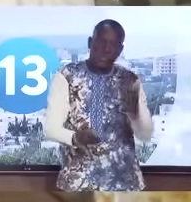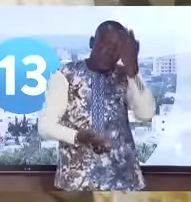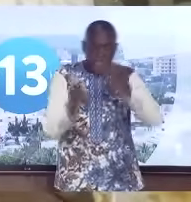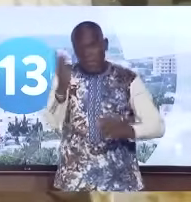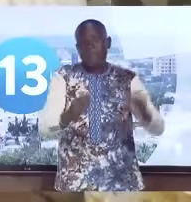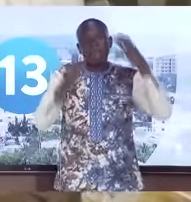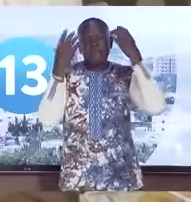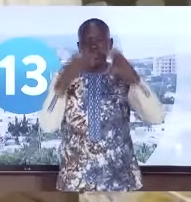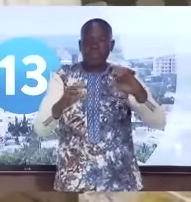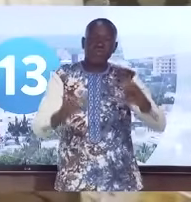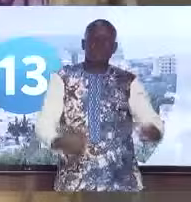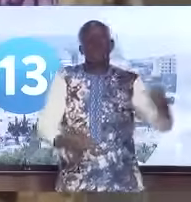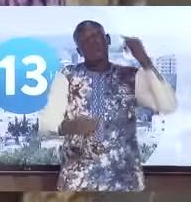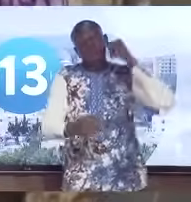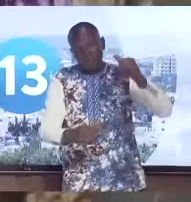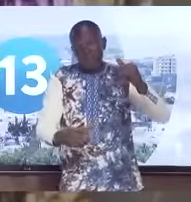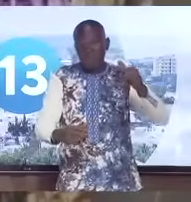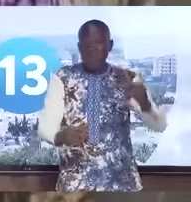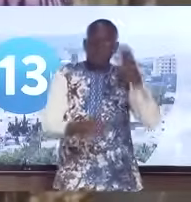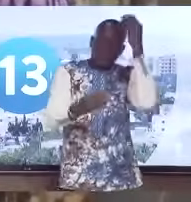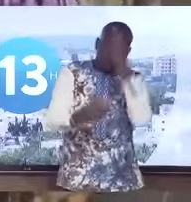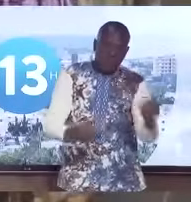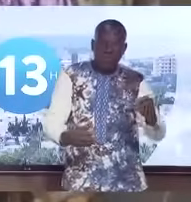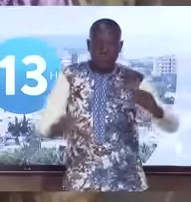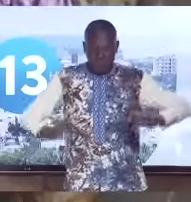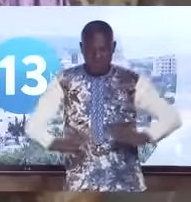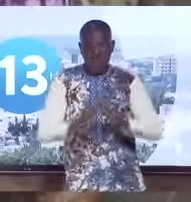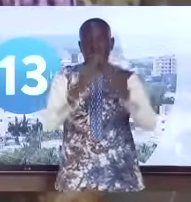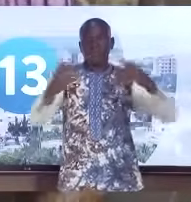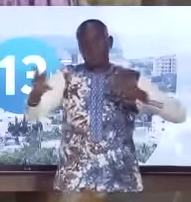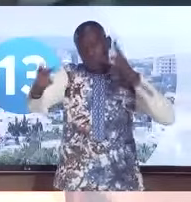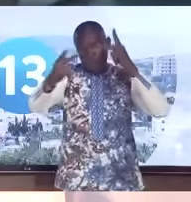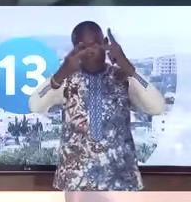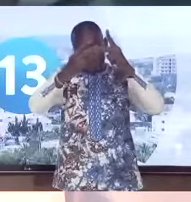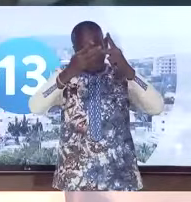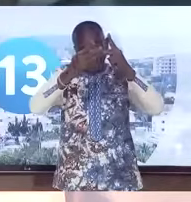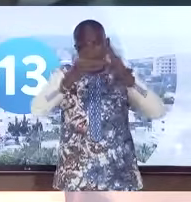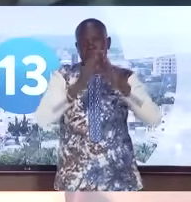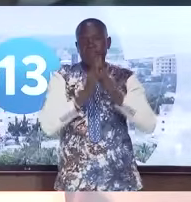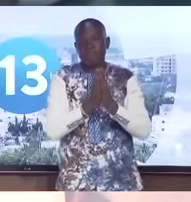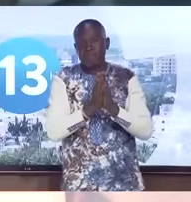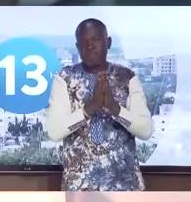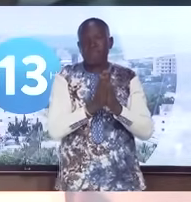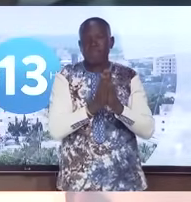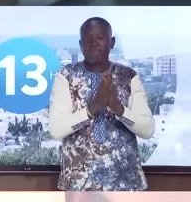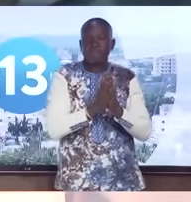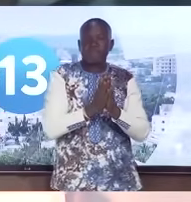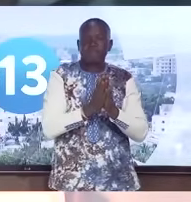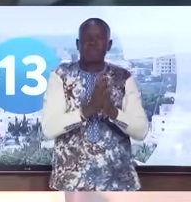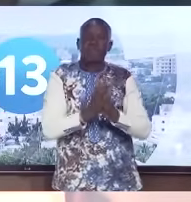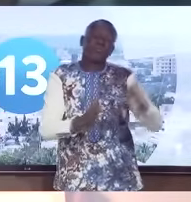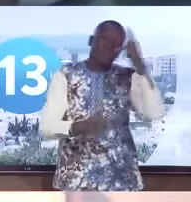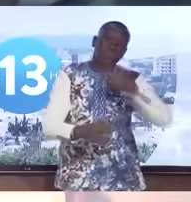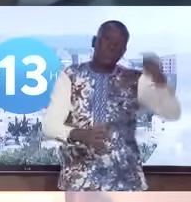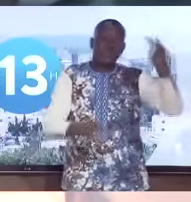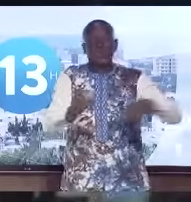communication électronique et des postes, outils, défis et perspectives ». En remontant le